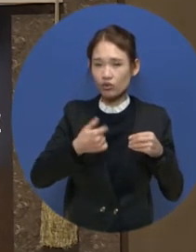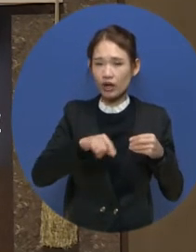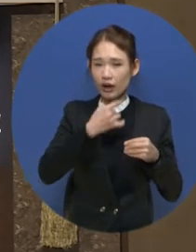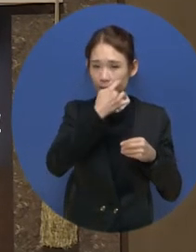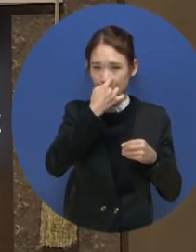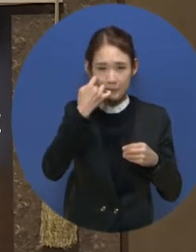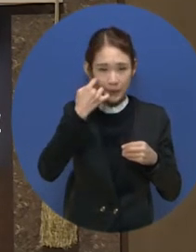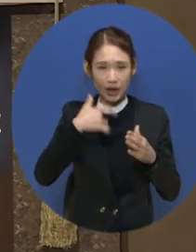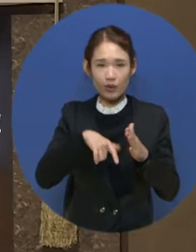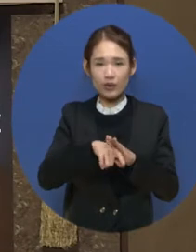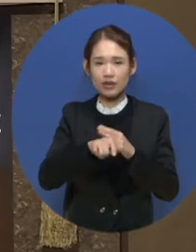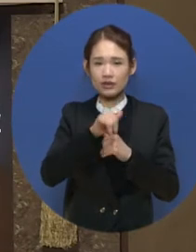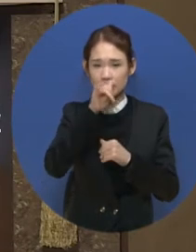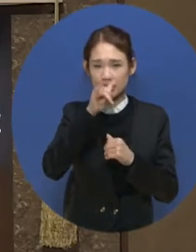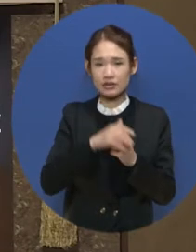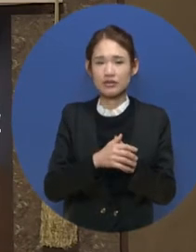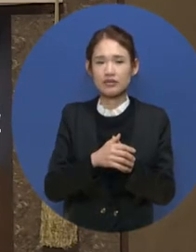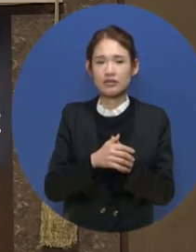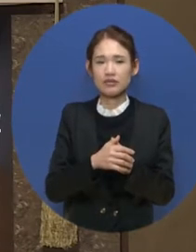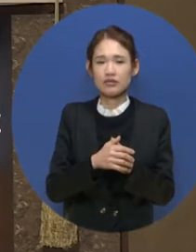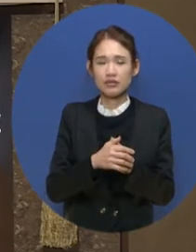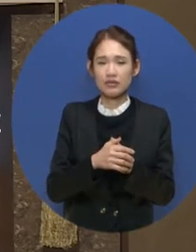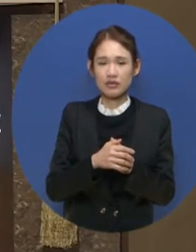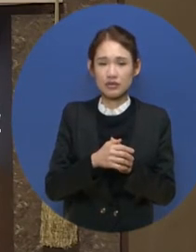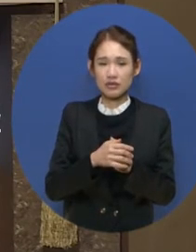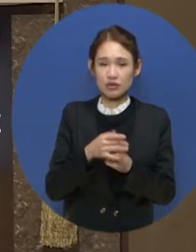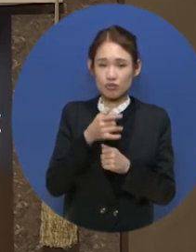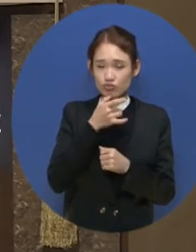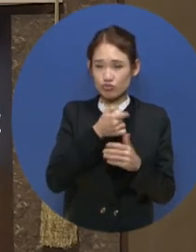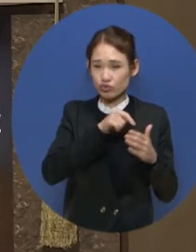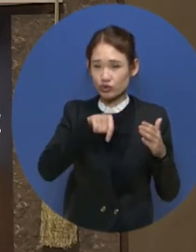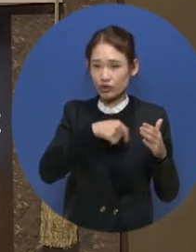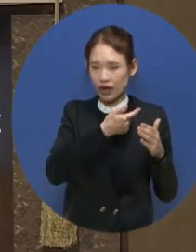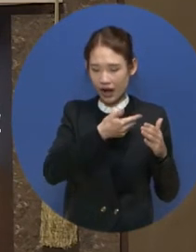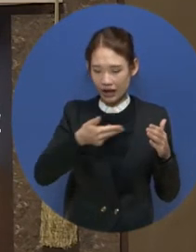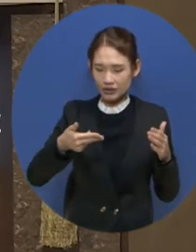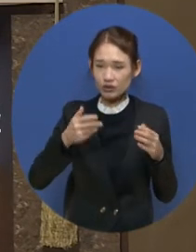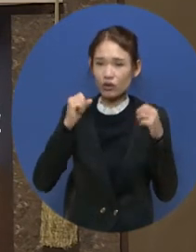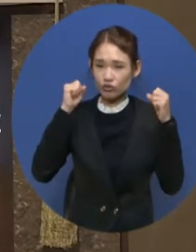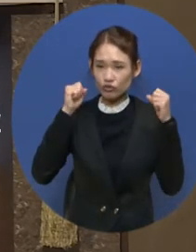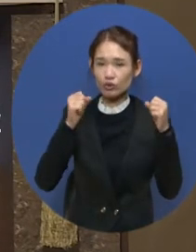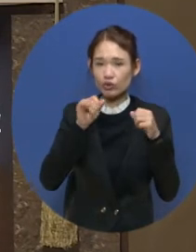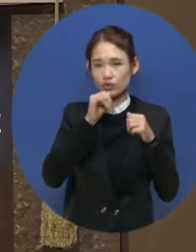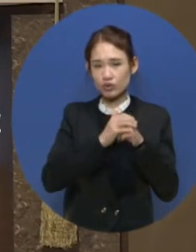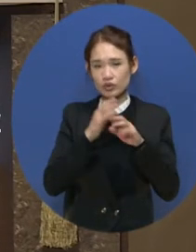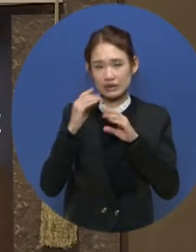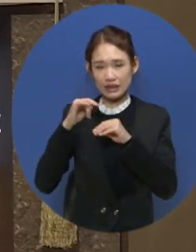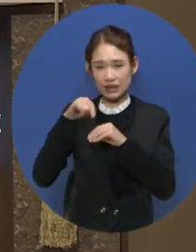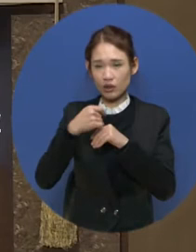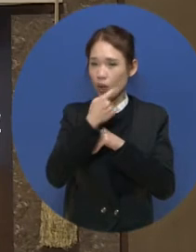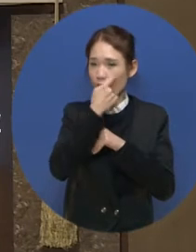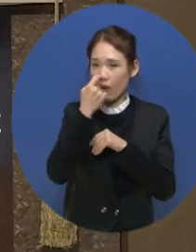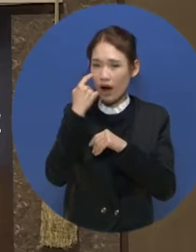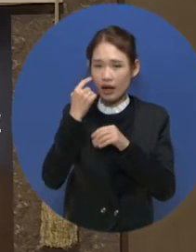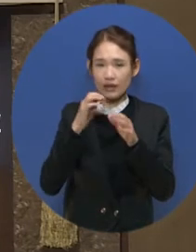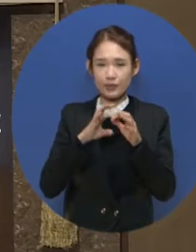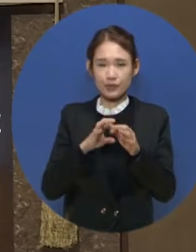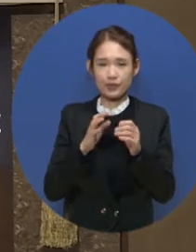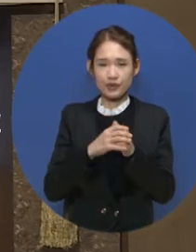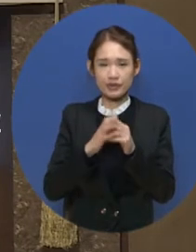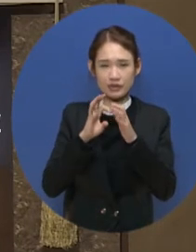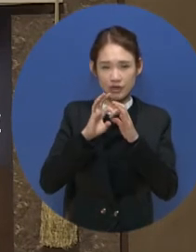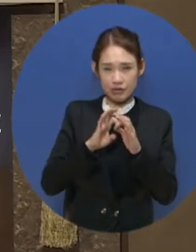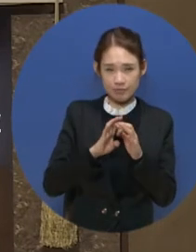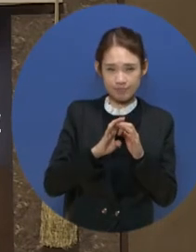시스템이 되어 있습니다 그래서 수정을 통해서 또 운동을 하지만 지상에 나와서 그런 걸 체크를 해 가지고 계속